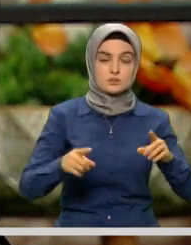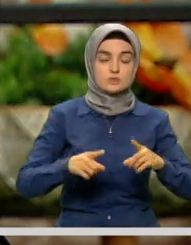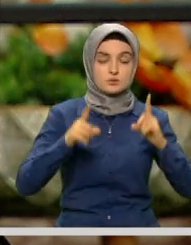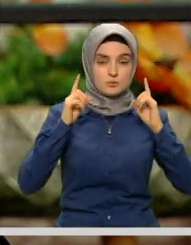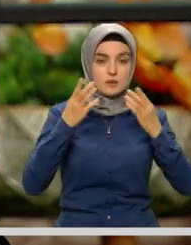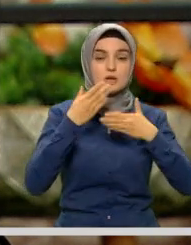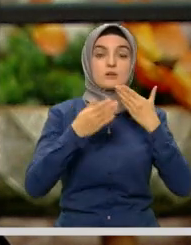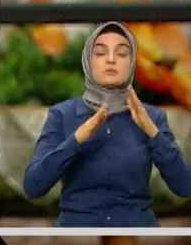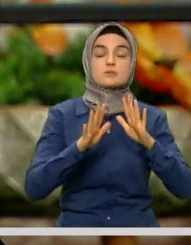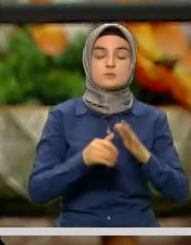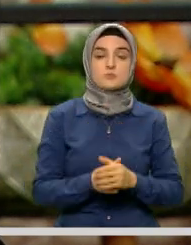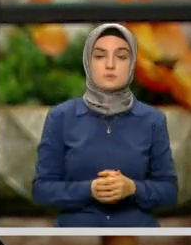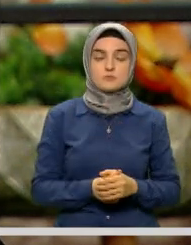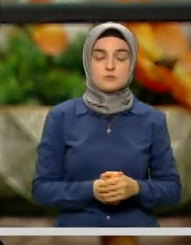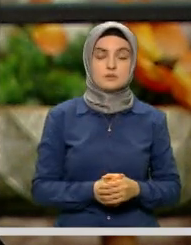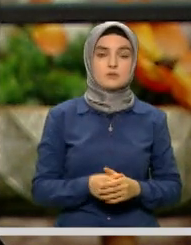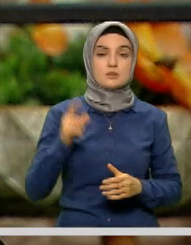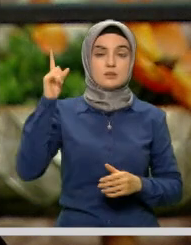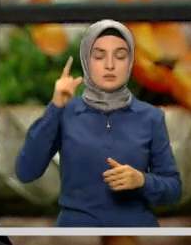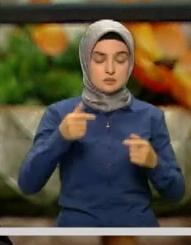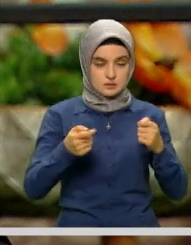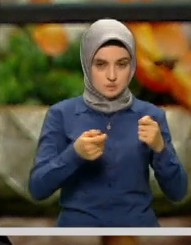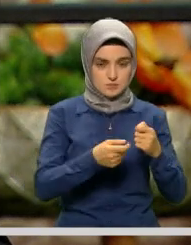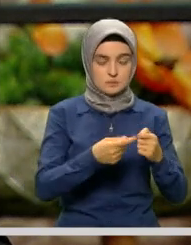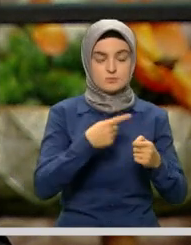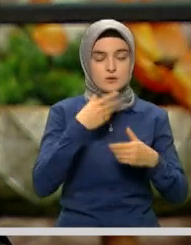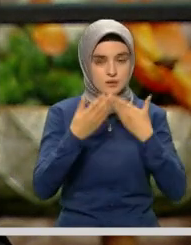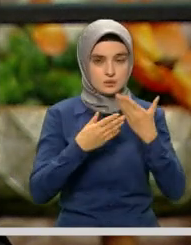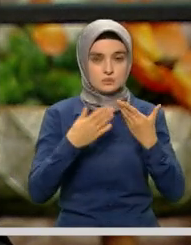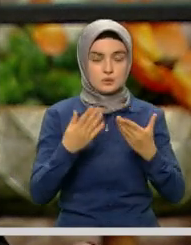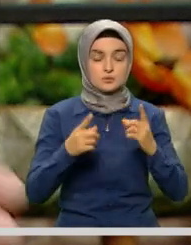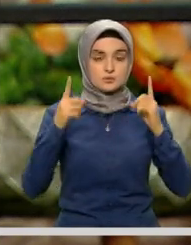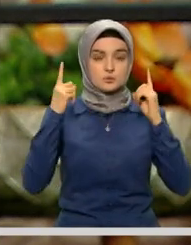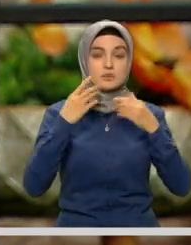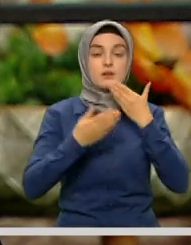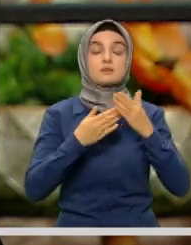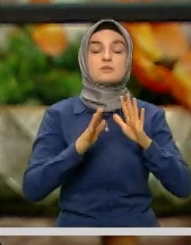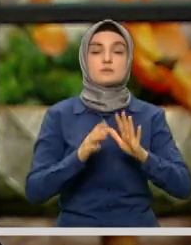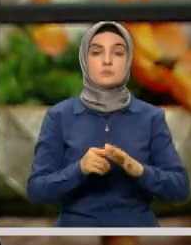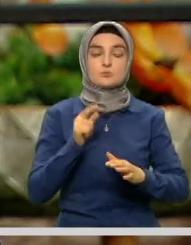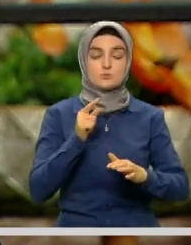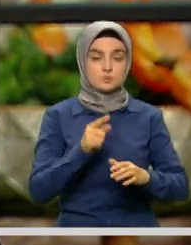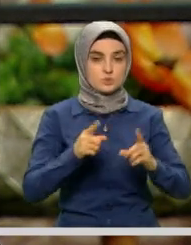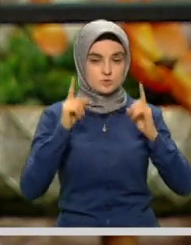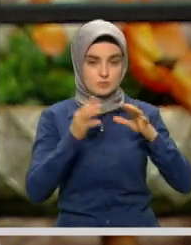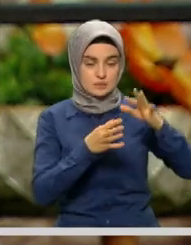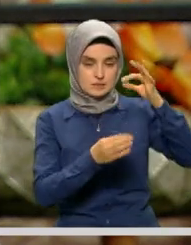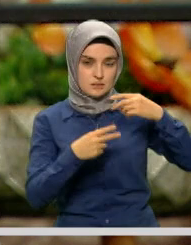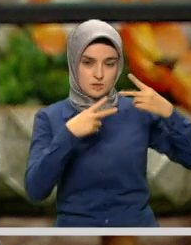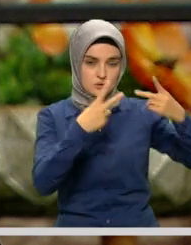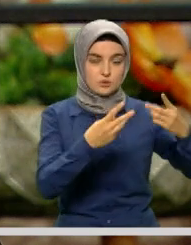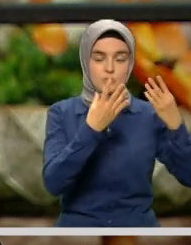Tesbihinden bahsediliyor. Yani Allah'ı zikretmesinden bahsediliyor ama tevbesinden bahsedilmiyor. Yani burada tevbe insana yönelik bir